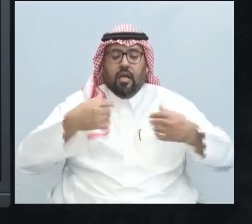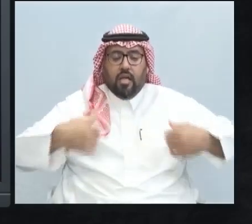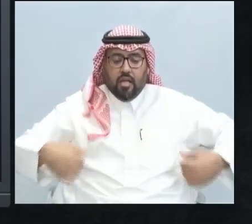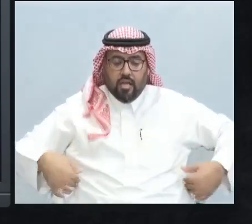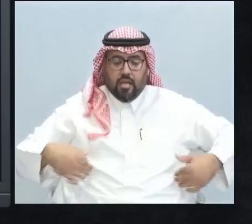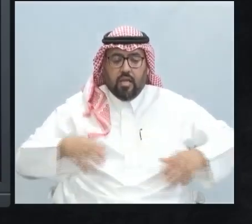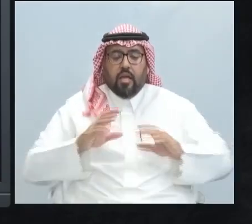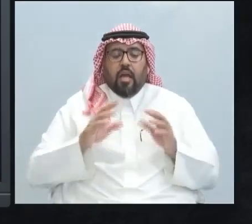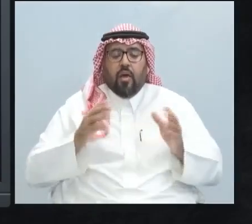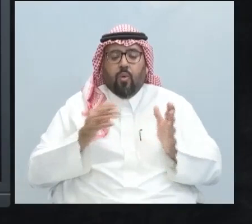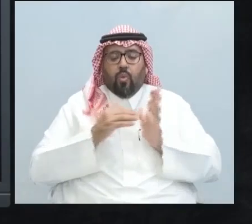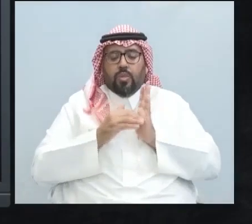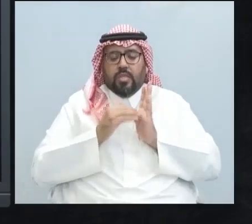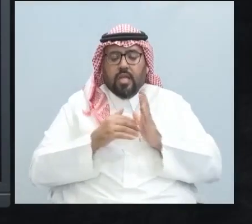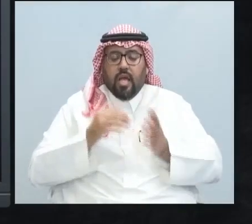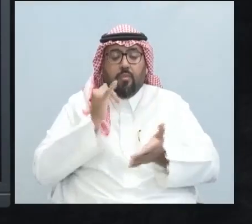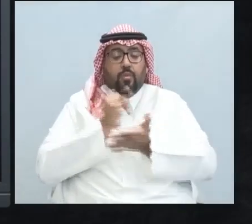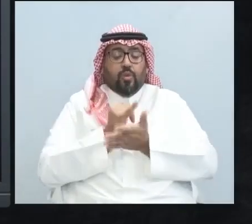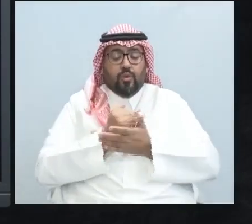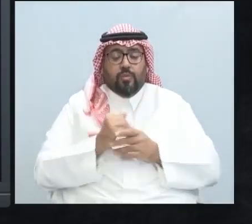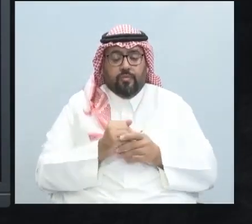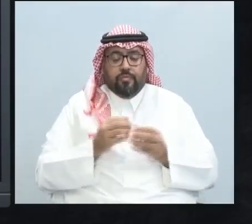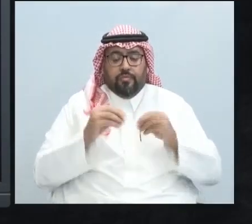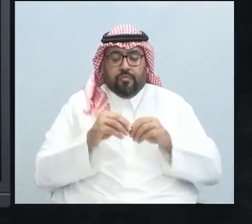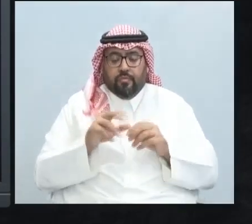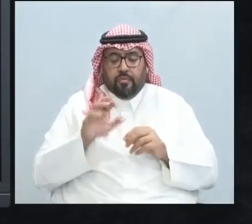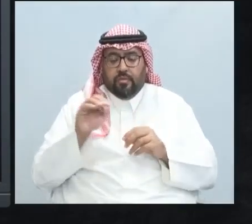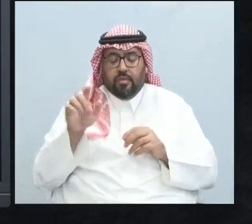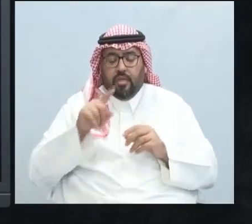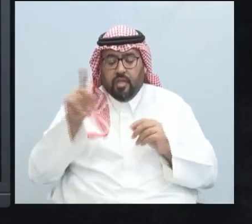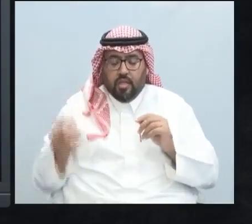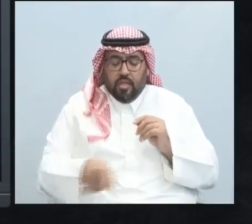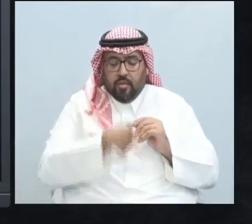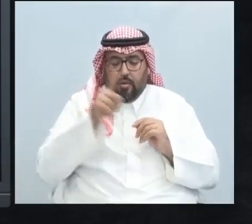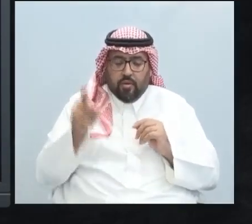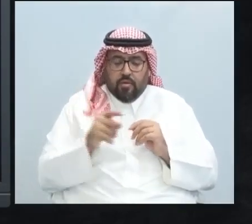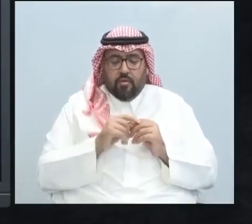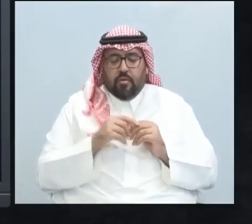كطبقه وسطى كانت مسؤوله عن تكوين اجهزه الدوران